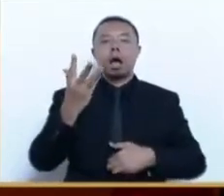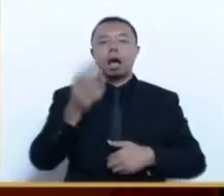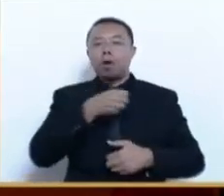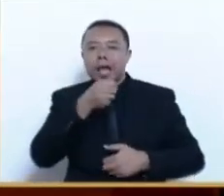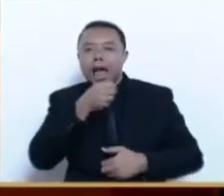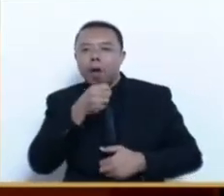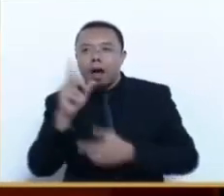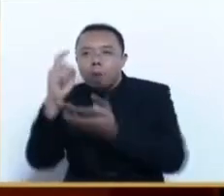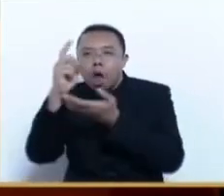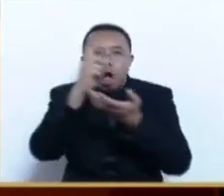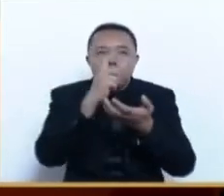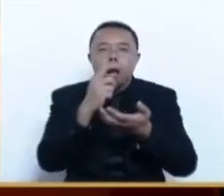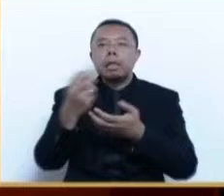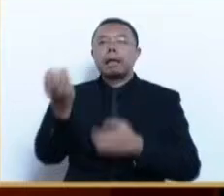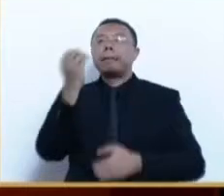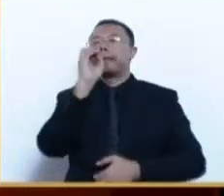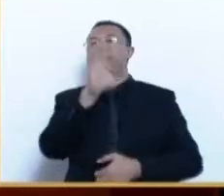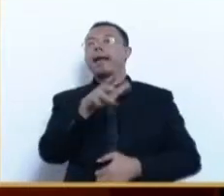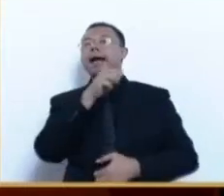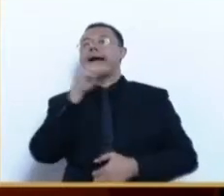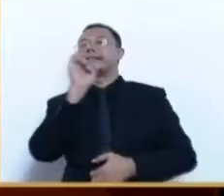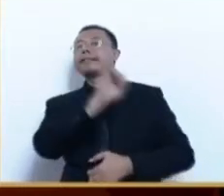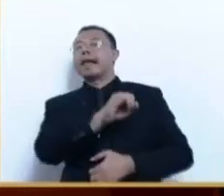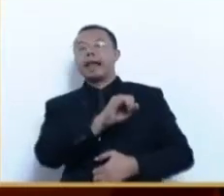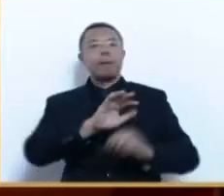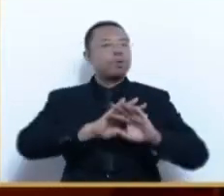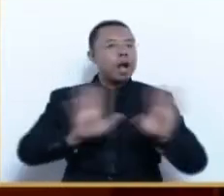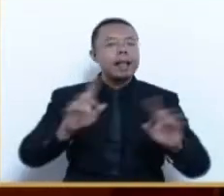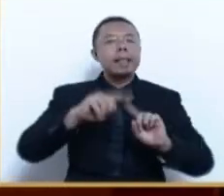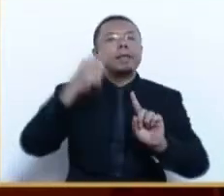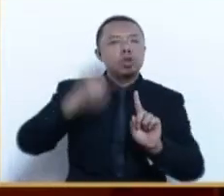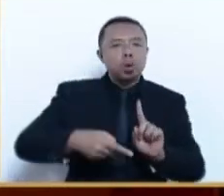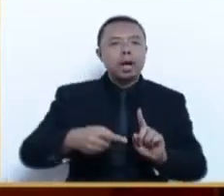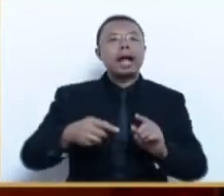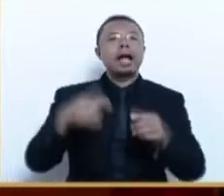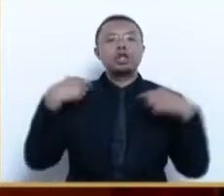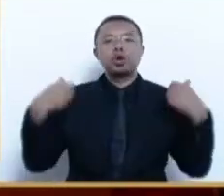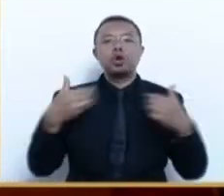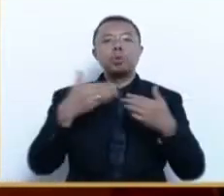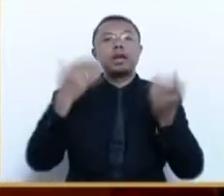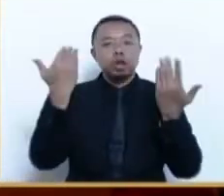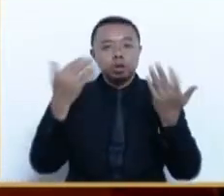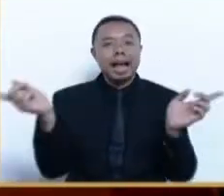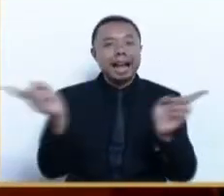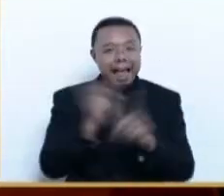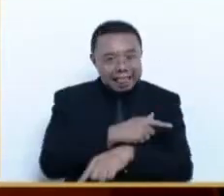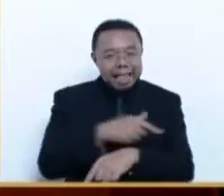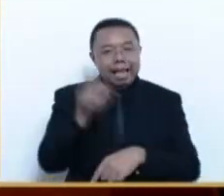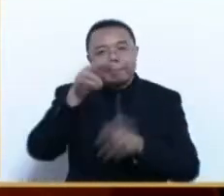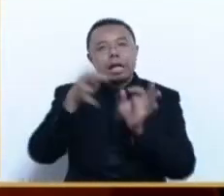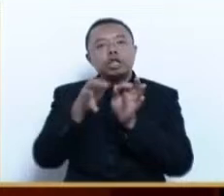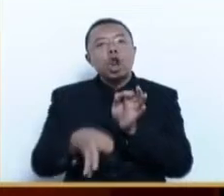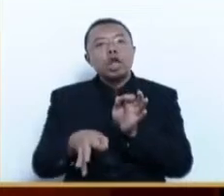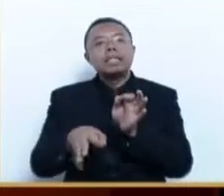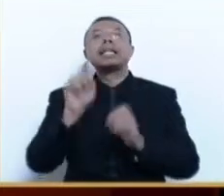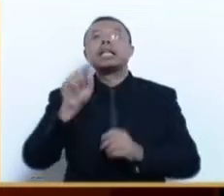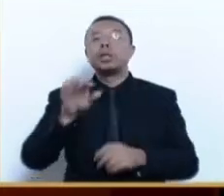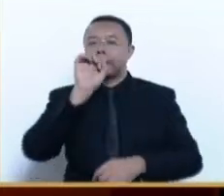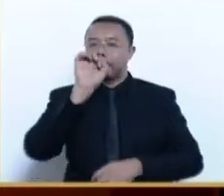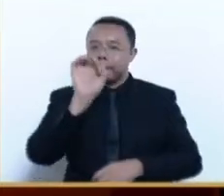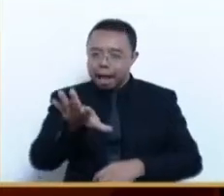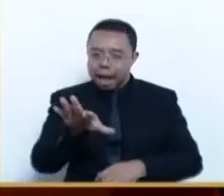atau sekelompok orang menyalahkan Pak Hanis padahal kan tugas gubernur selanjutnya untuk mencari solusi itulah yang